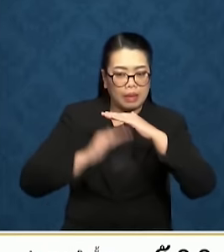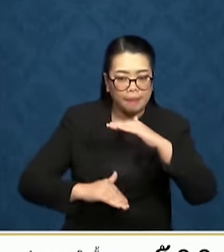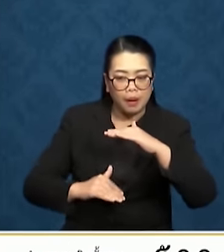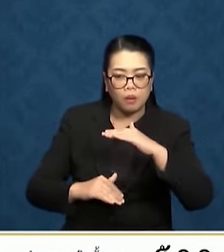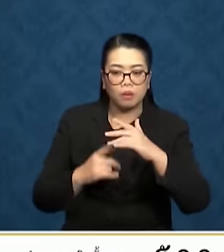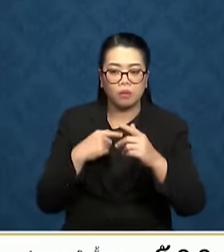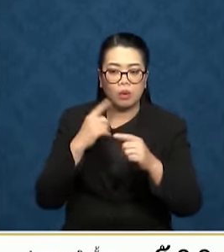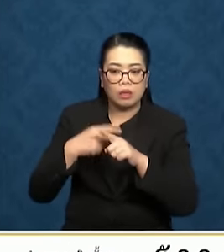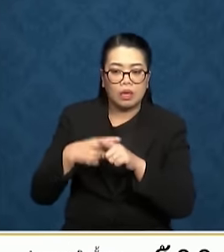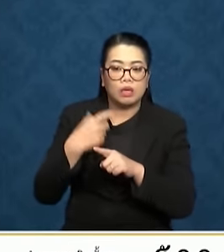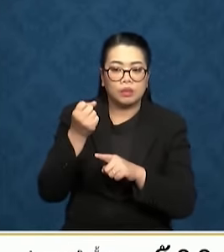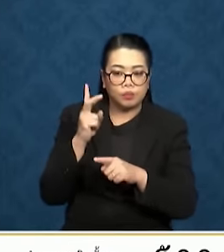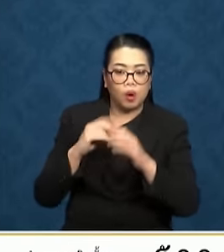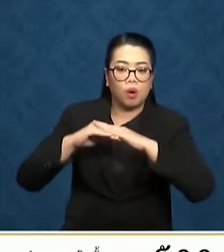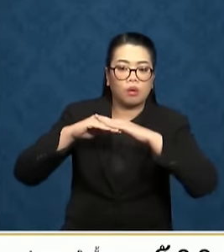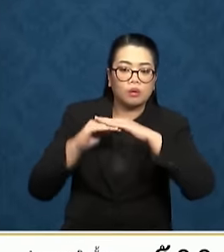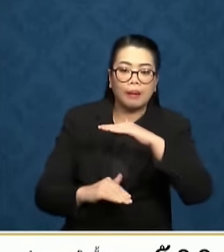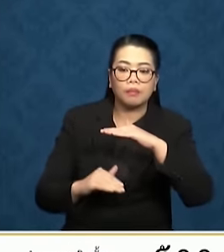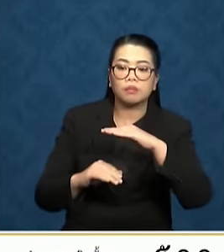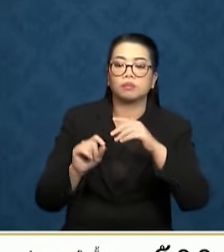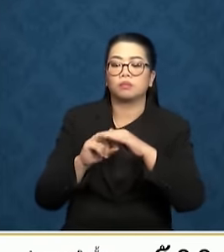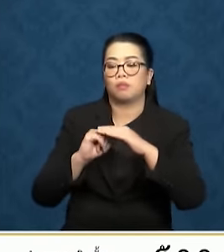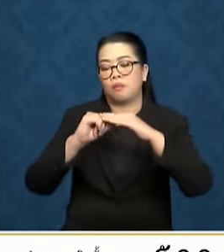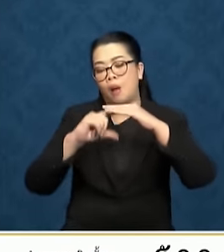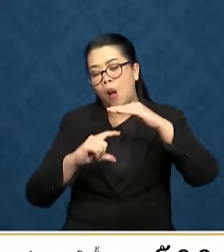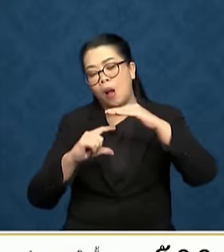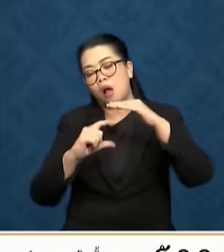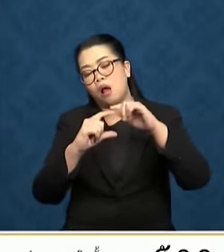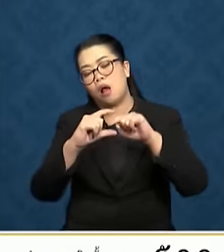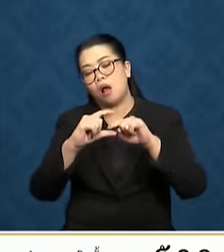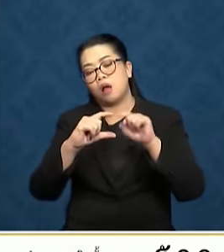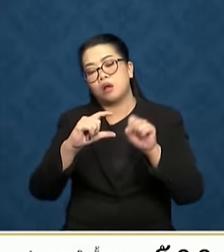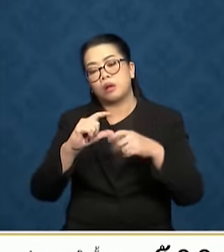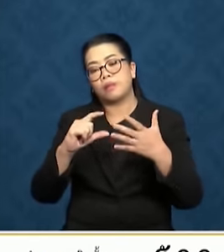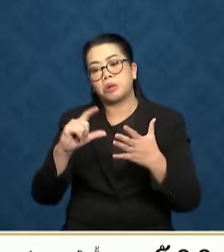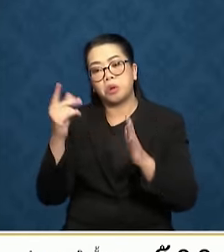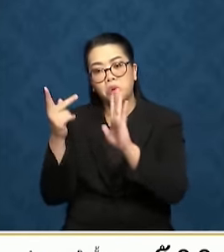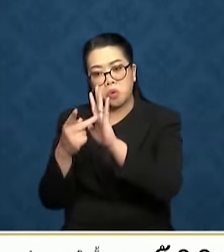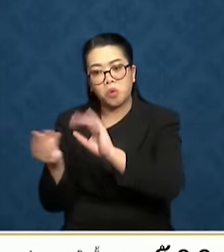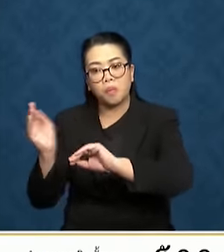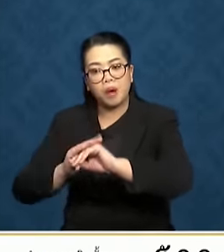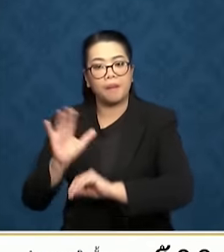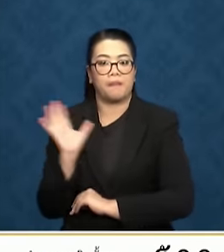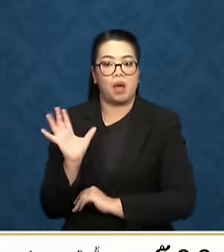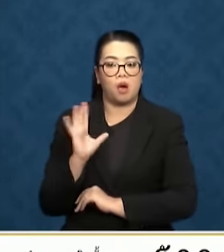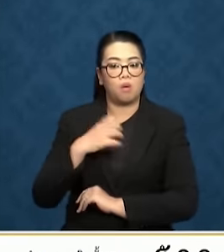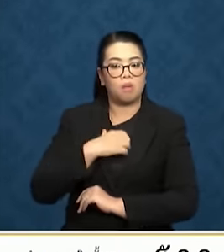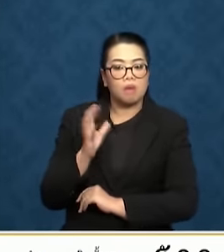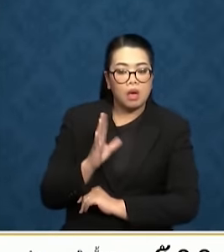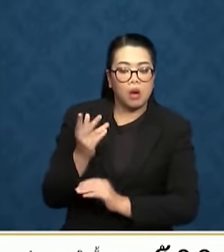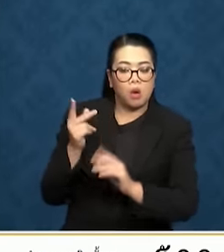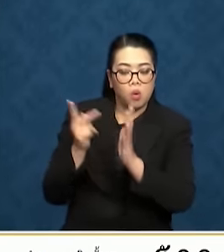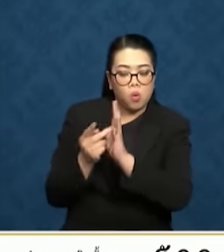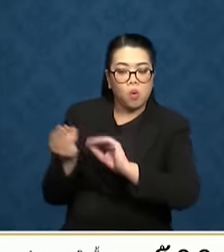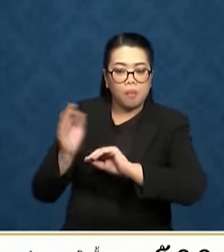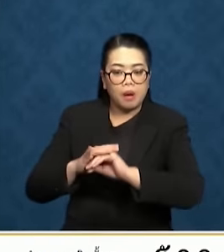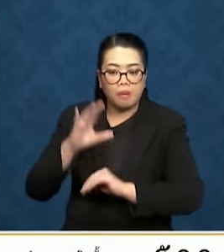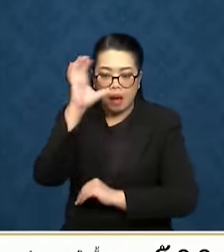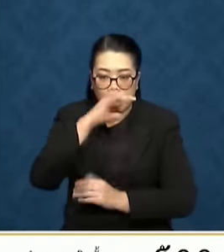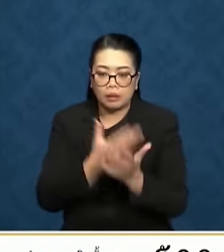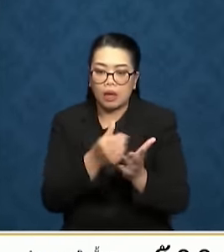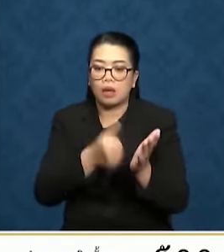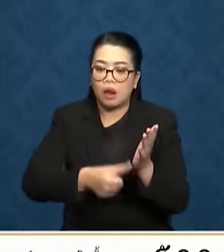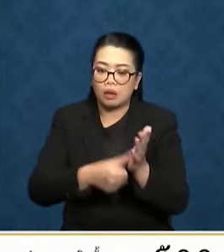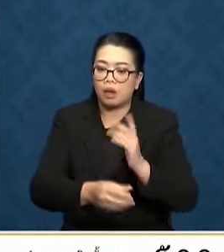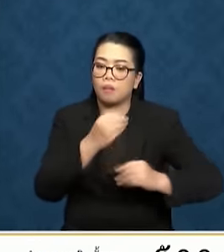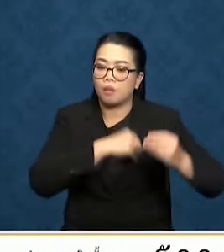12เดือนหรือแม้กระทั่งของปี 68อะไรจะทำให้เรามั่นใจได้ว่าอ่าประเทศไทยนั้นจะสามารถจัดหารายได้